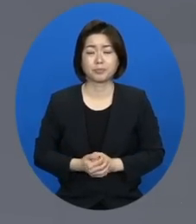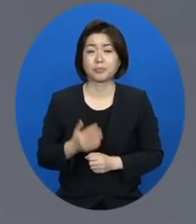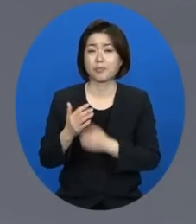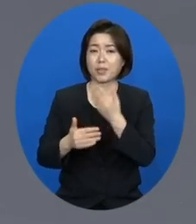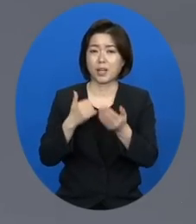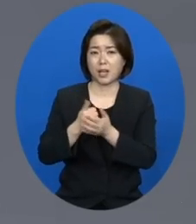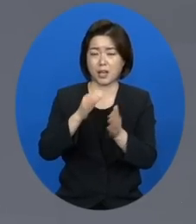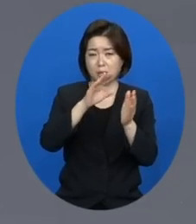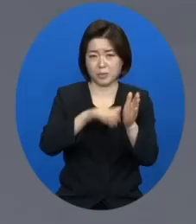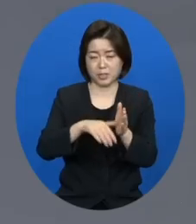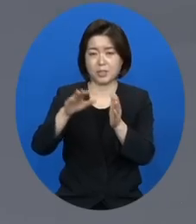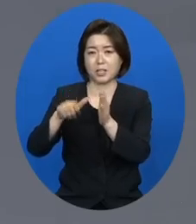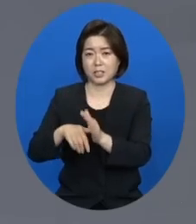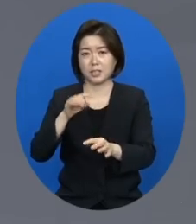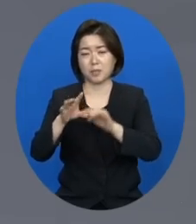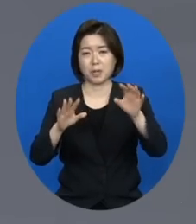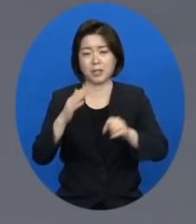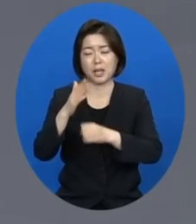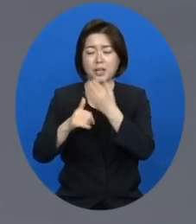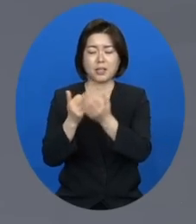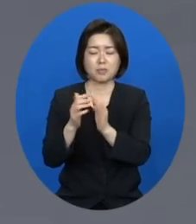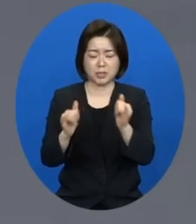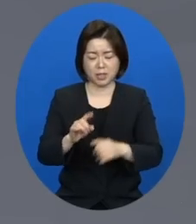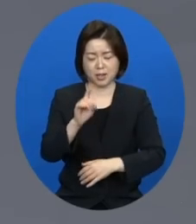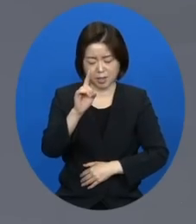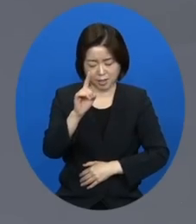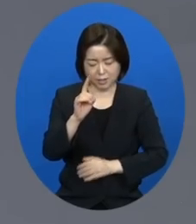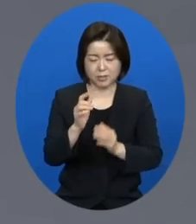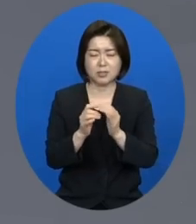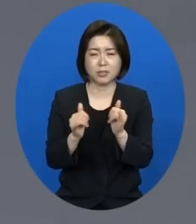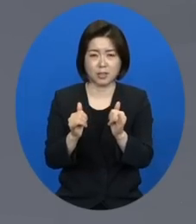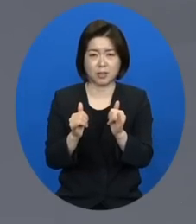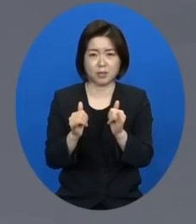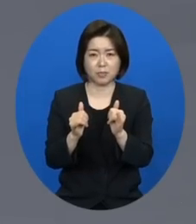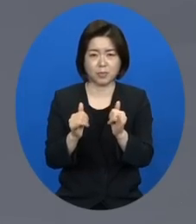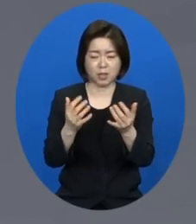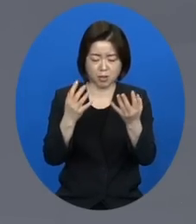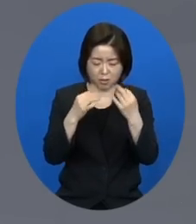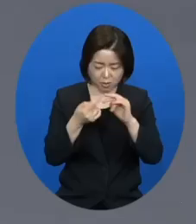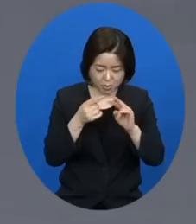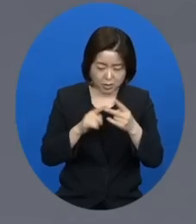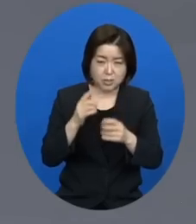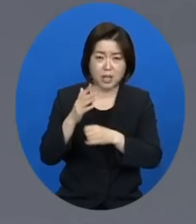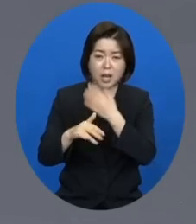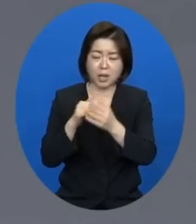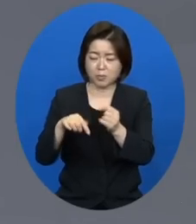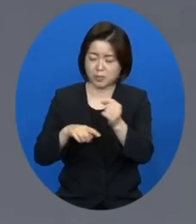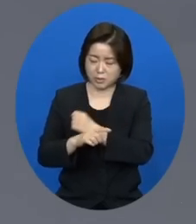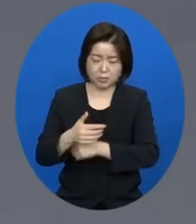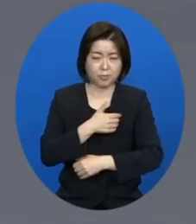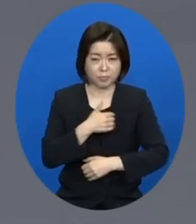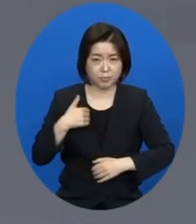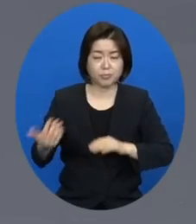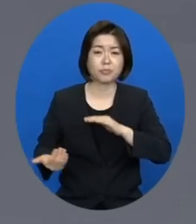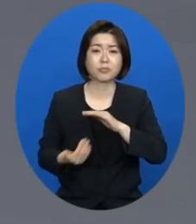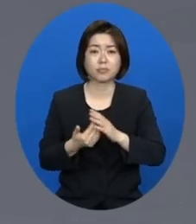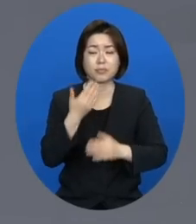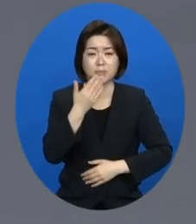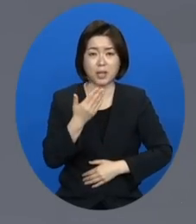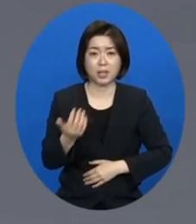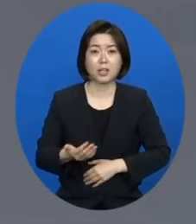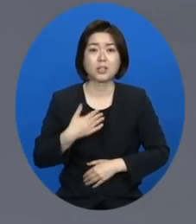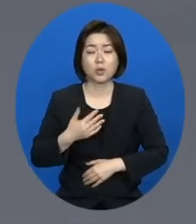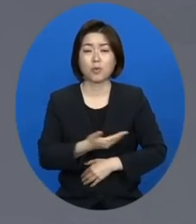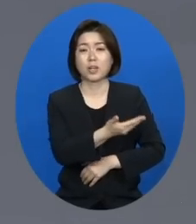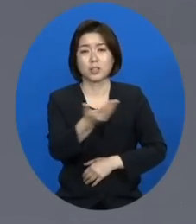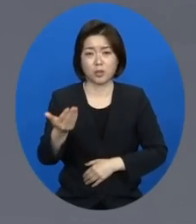하나님의 시대마다 하나님의 사람 한 사람이면 하나님은 얼마든지 하나님의 뜻을 이루십니다. 저와 여러분들이